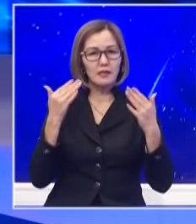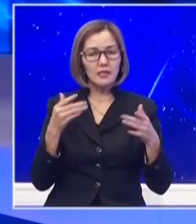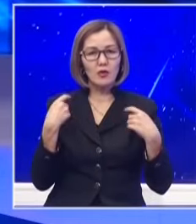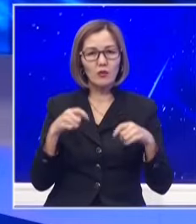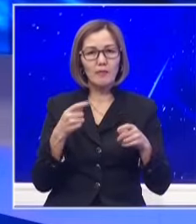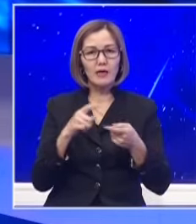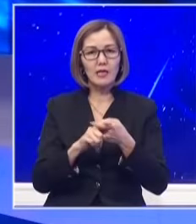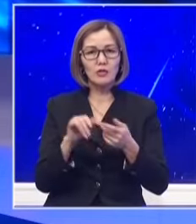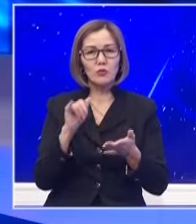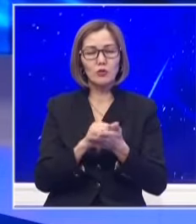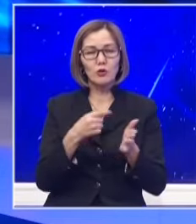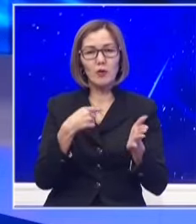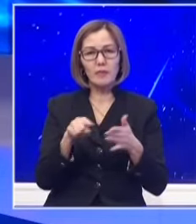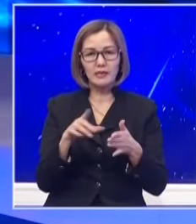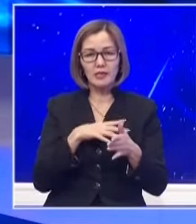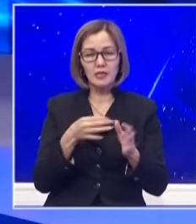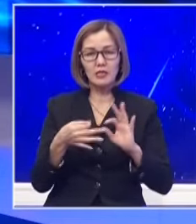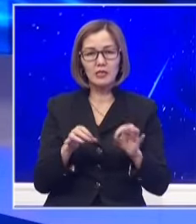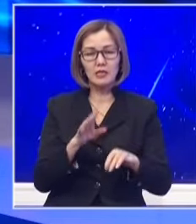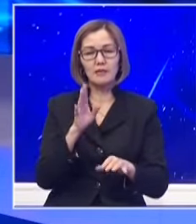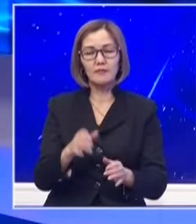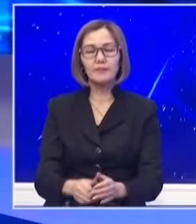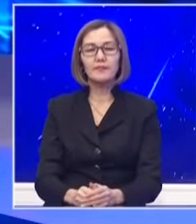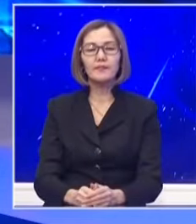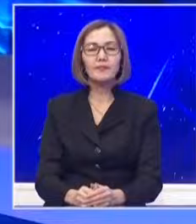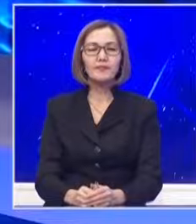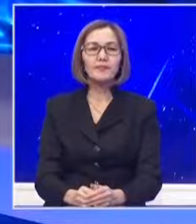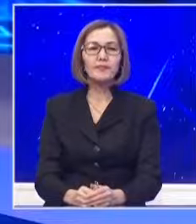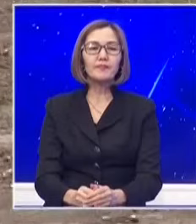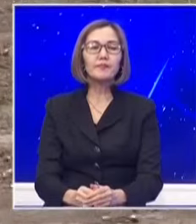олар сауда байланысын орнатудан бас тартты. Толығырақ тілшітер қатады.